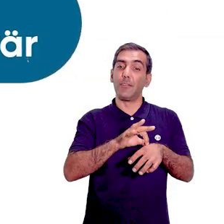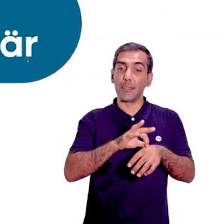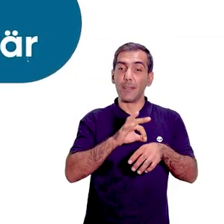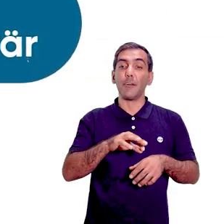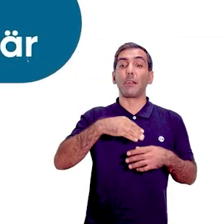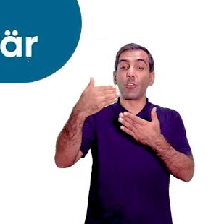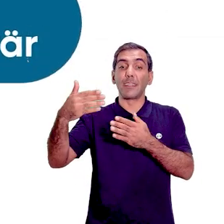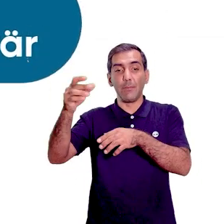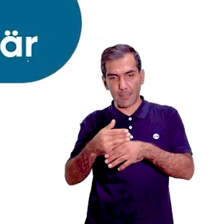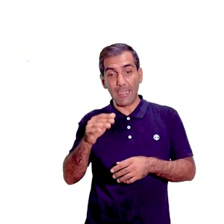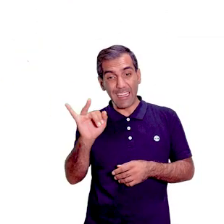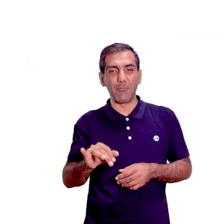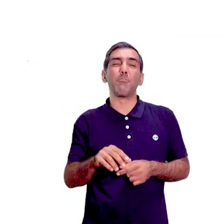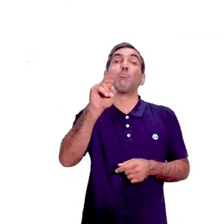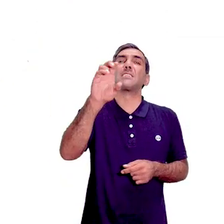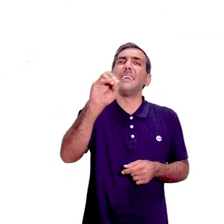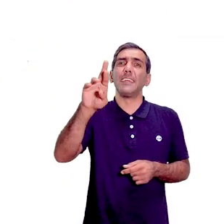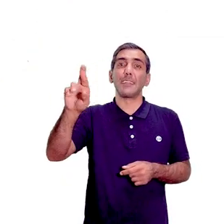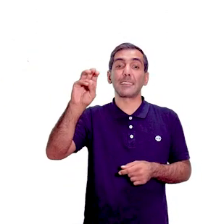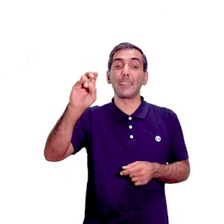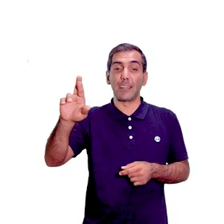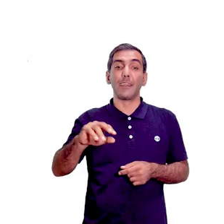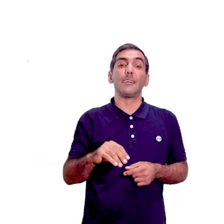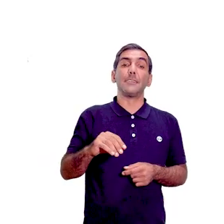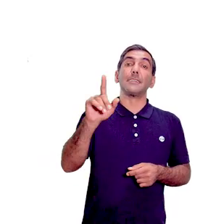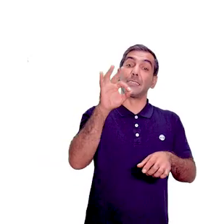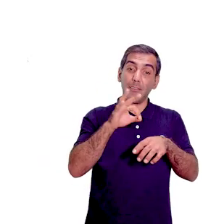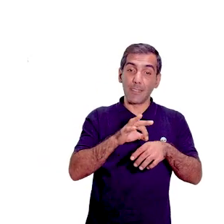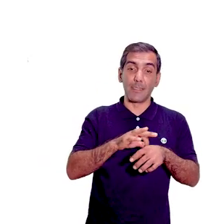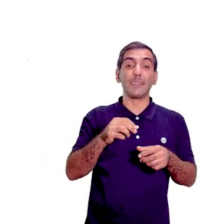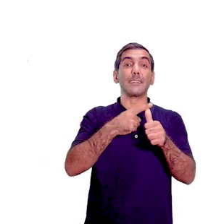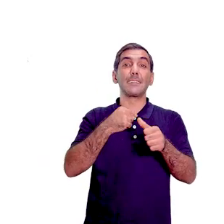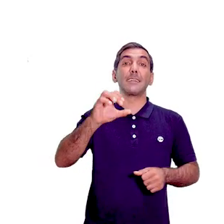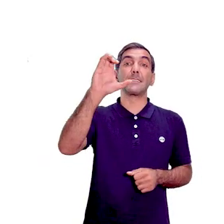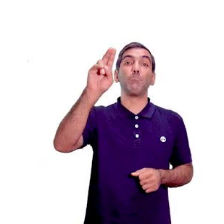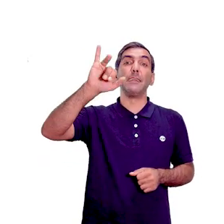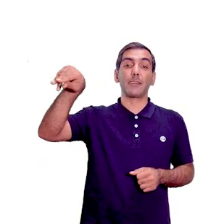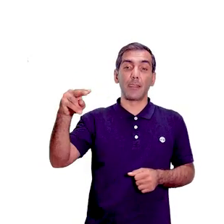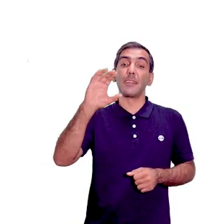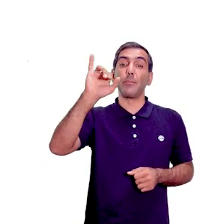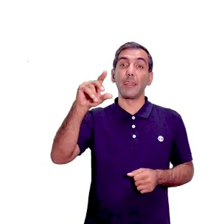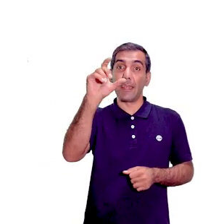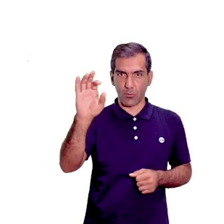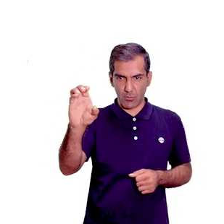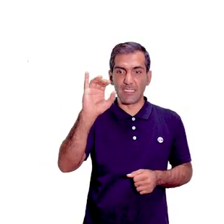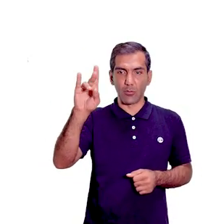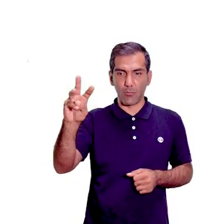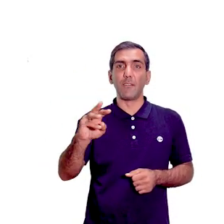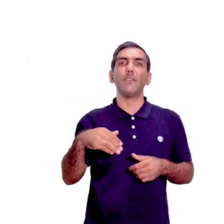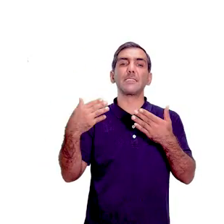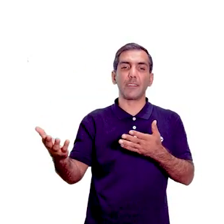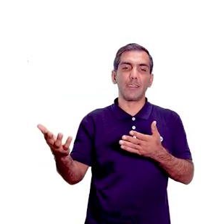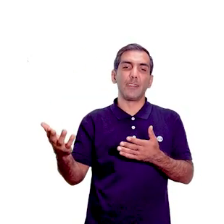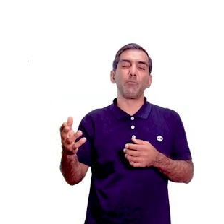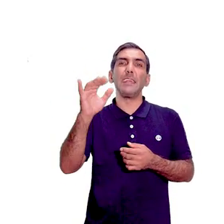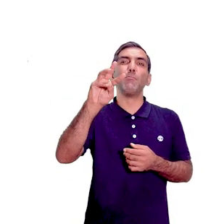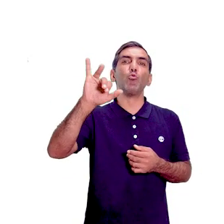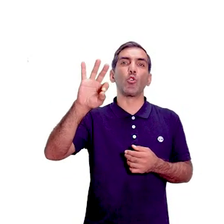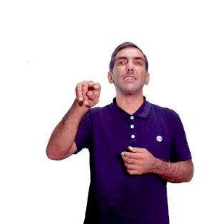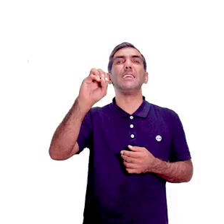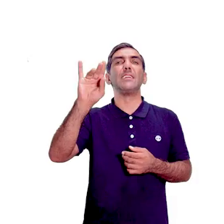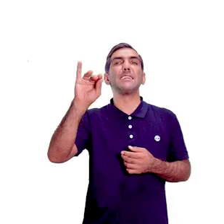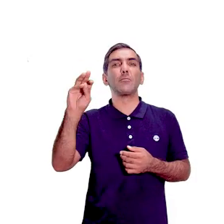keseliň soňy ölüme getirýär. Keseliň iň soňky tapgyryna AIDS diýilýär. AIDS, adamın immun